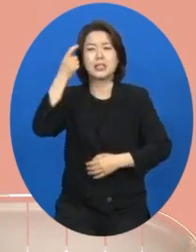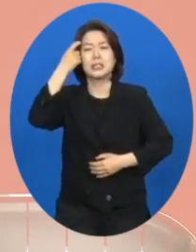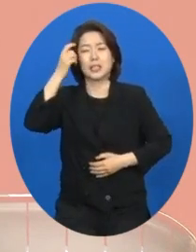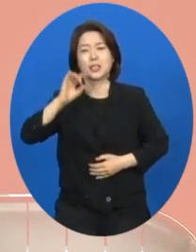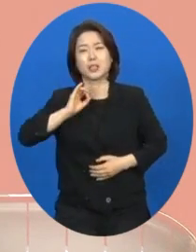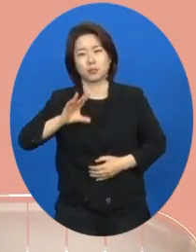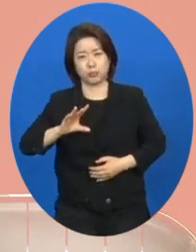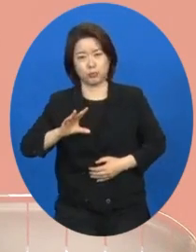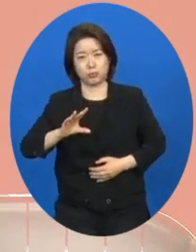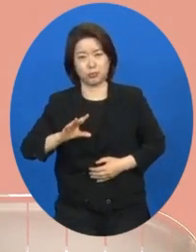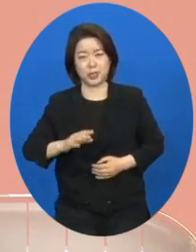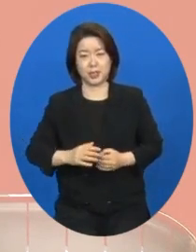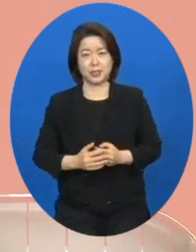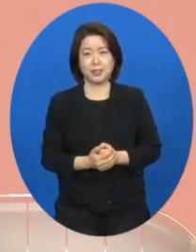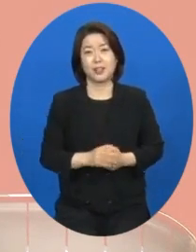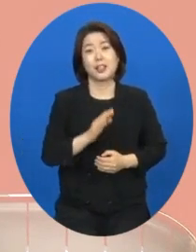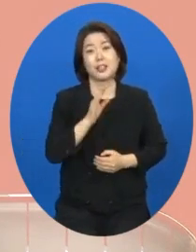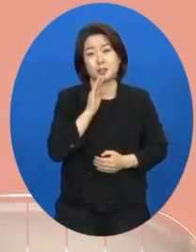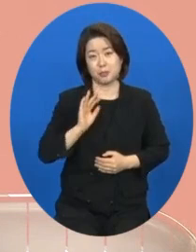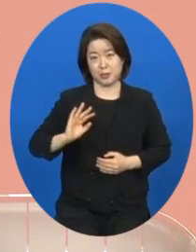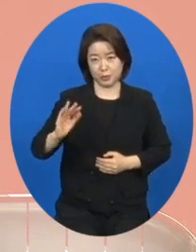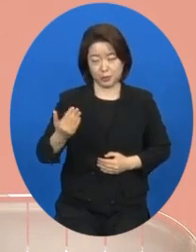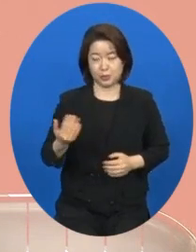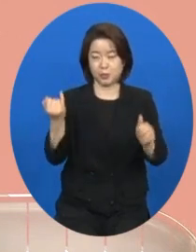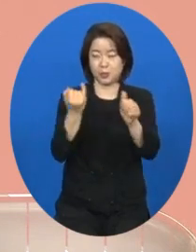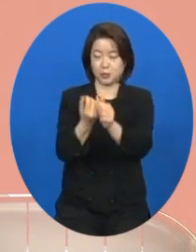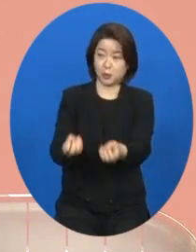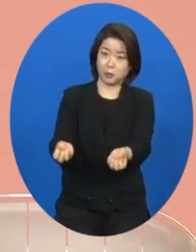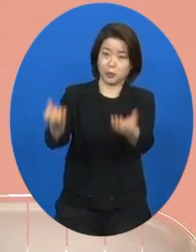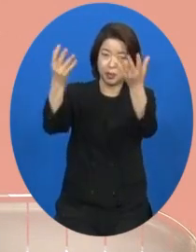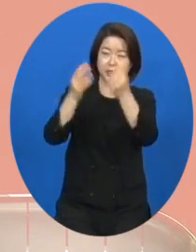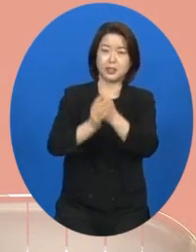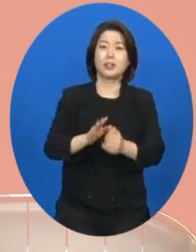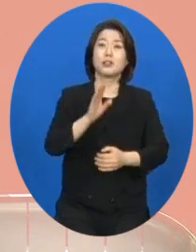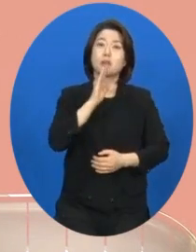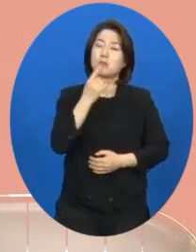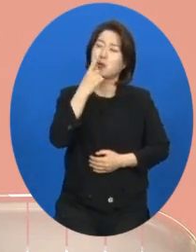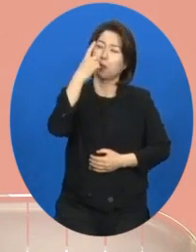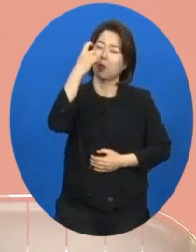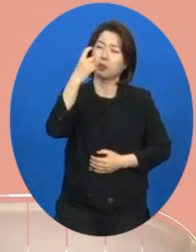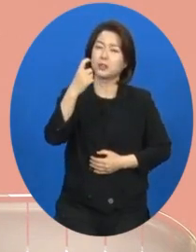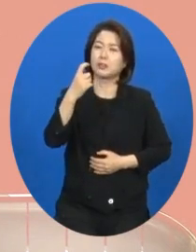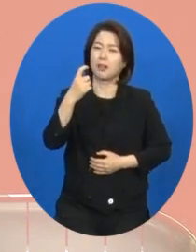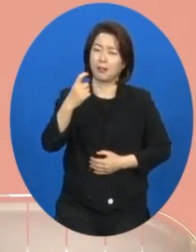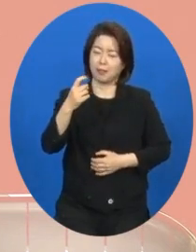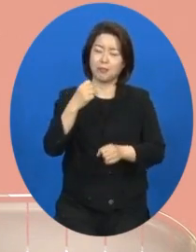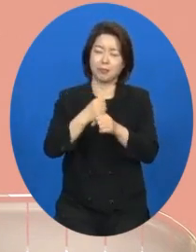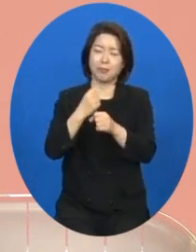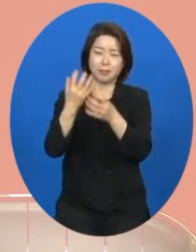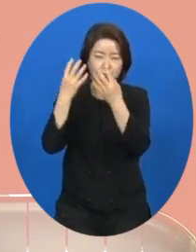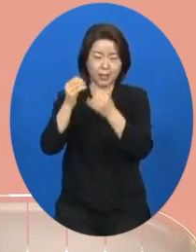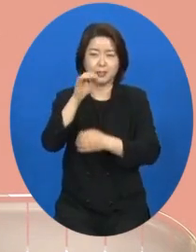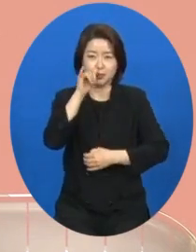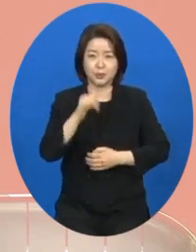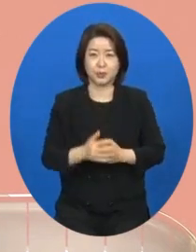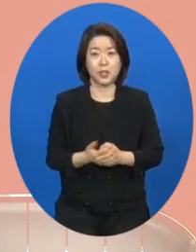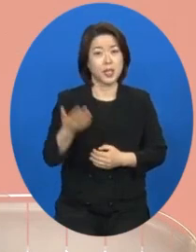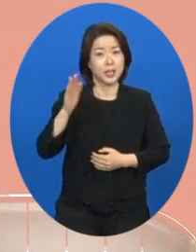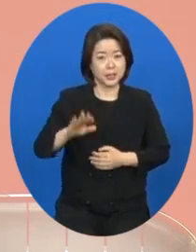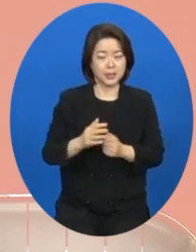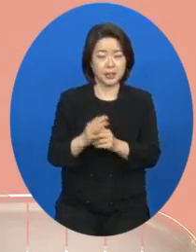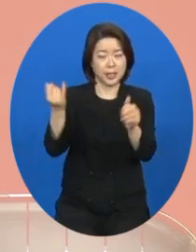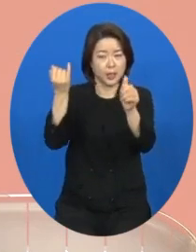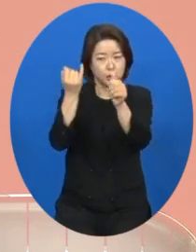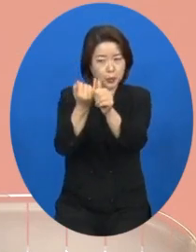없어요. 정말 요즘에는 결혼식을 정말 멋있게 이벤트 같이들 하더라고요. 그런데 결혼의